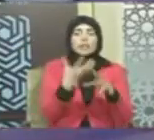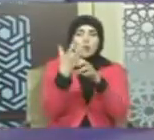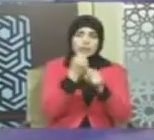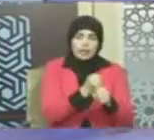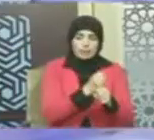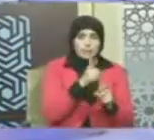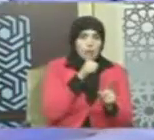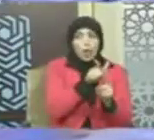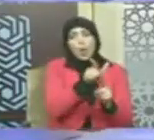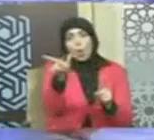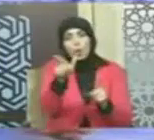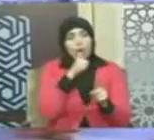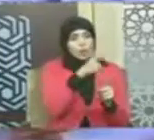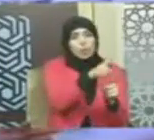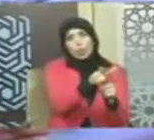السلام